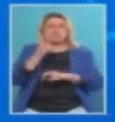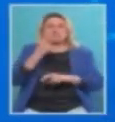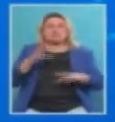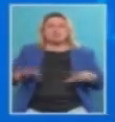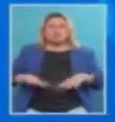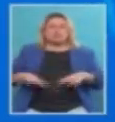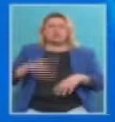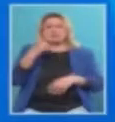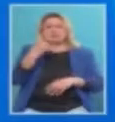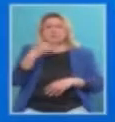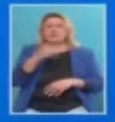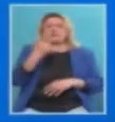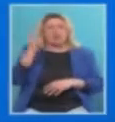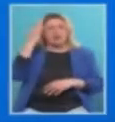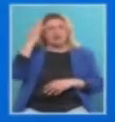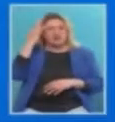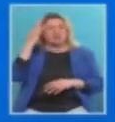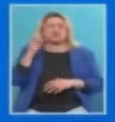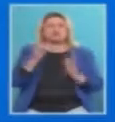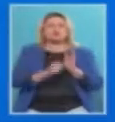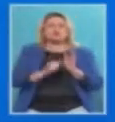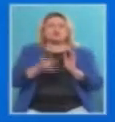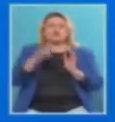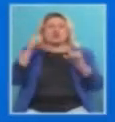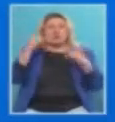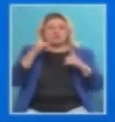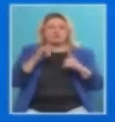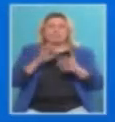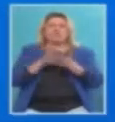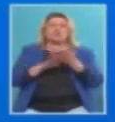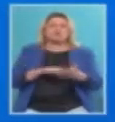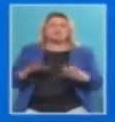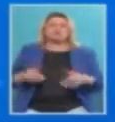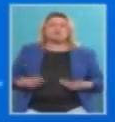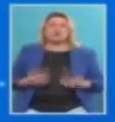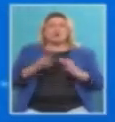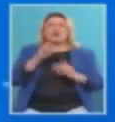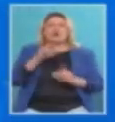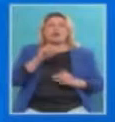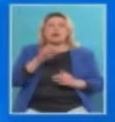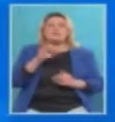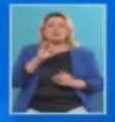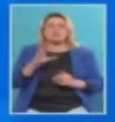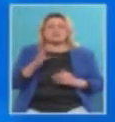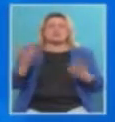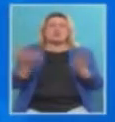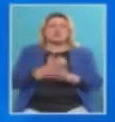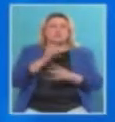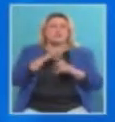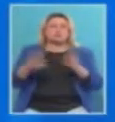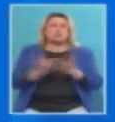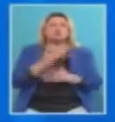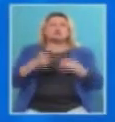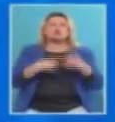это 243 головы и 62 коров, обратился житель села Калкамыс. Обнаружить пропажу удалось